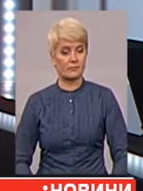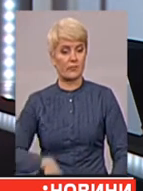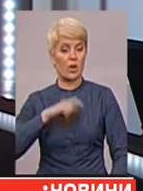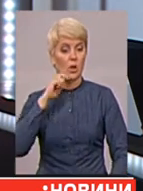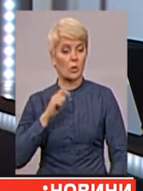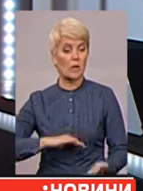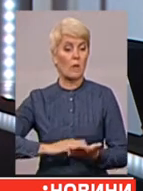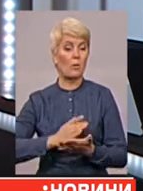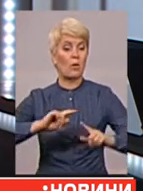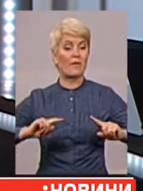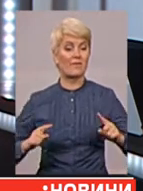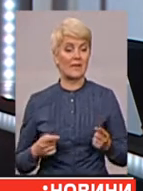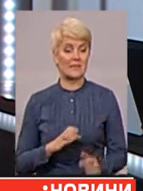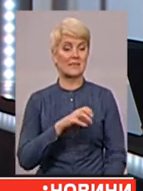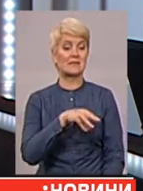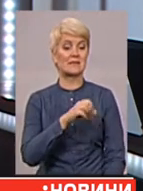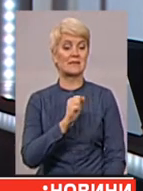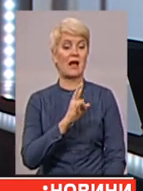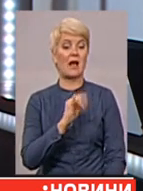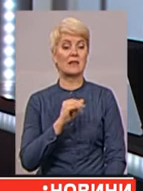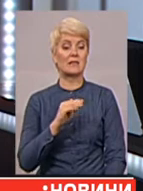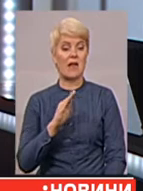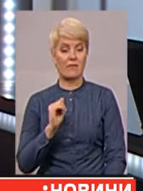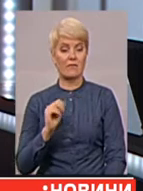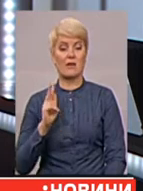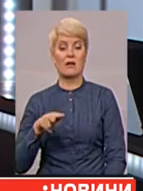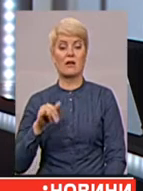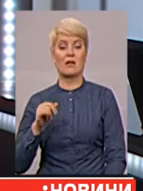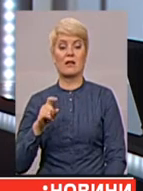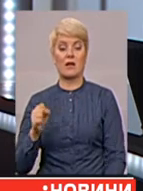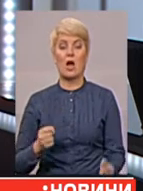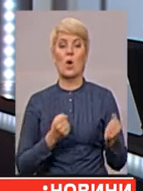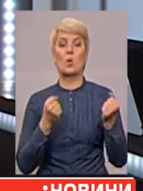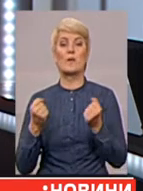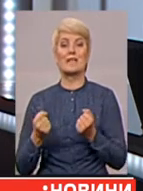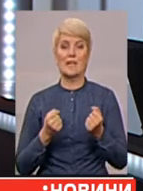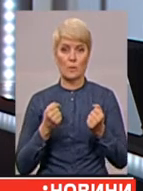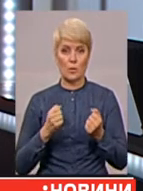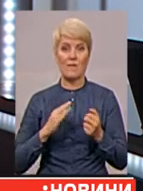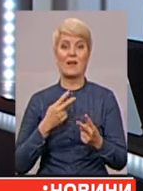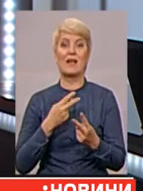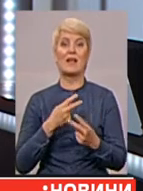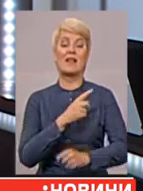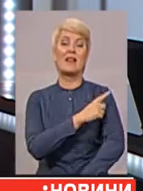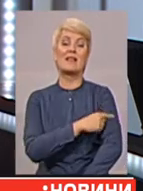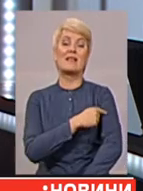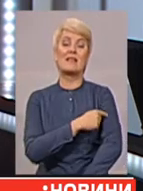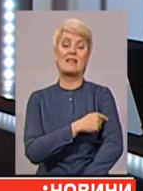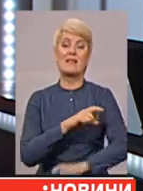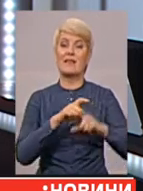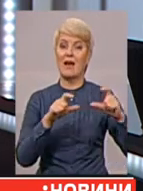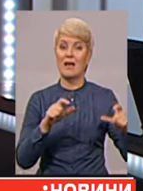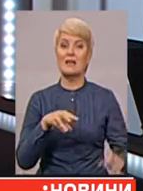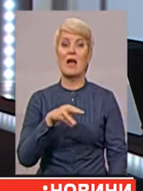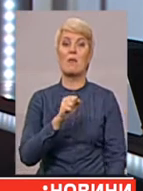Українського політв'язня Станіслава Клиха утримують в лікарні в Магнітогорську. Про це повідомив його адвокат Ілля Новіков. Раніше йшлося про те, що Клих